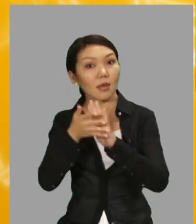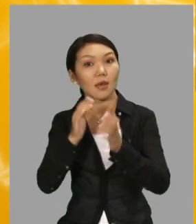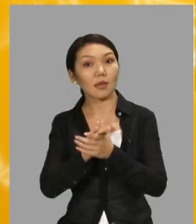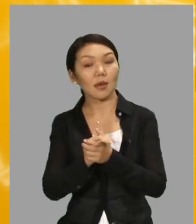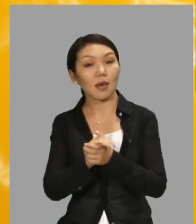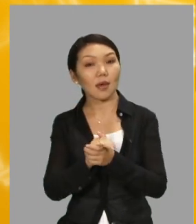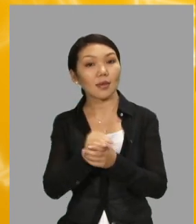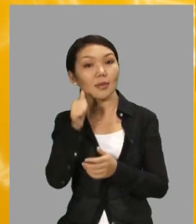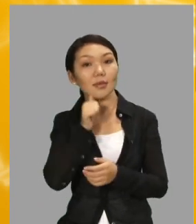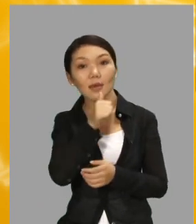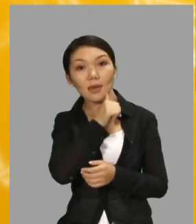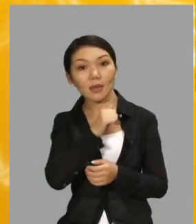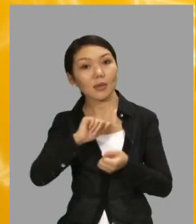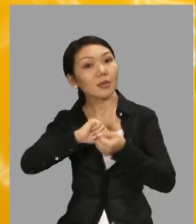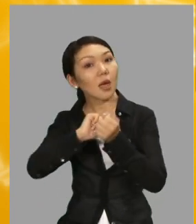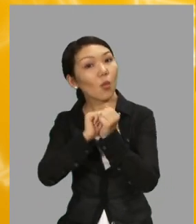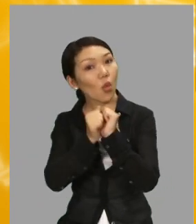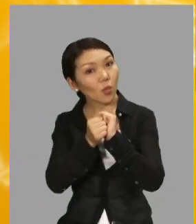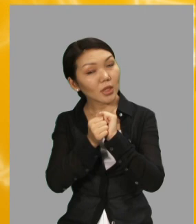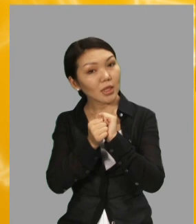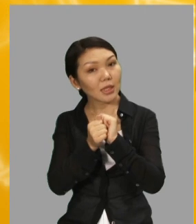запомнили слова.